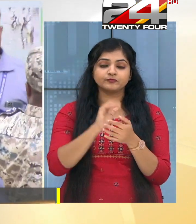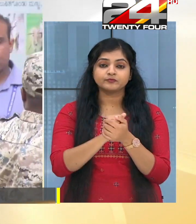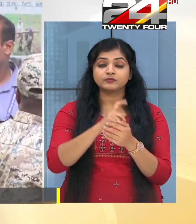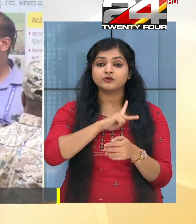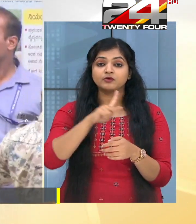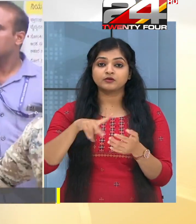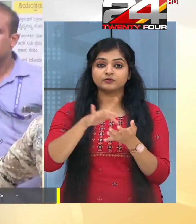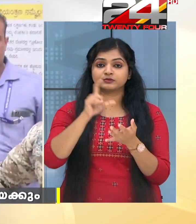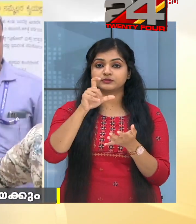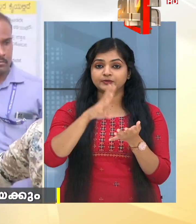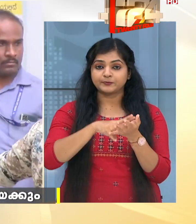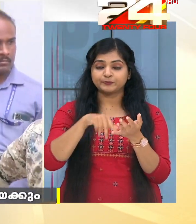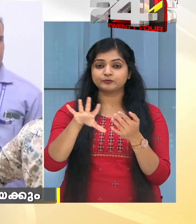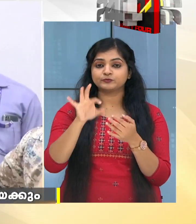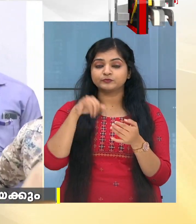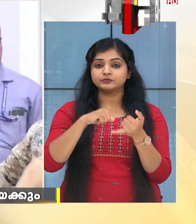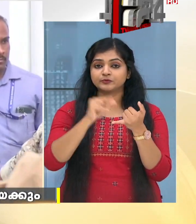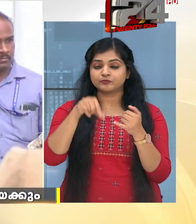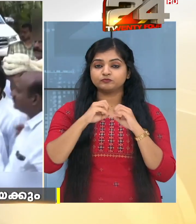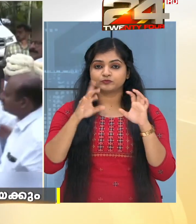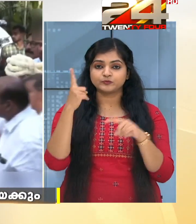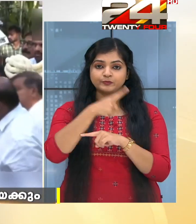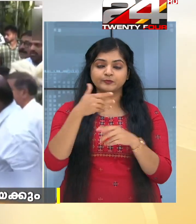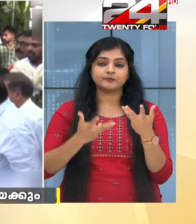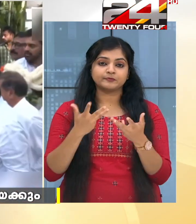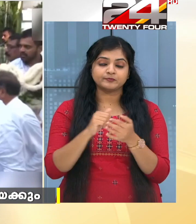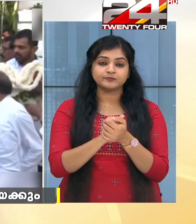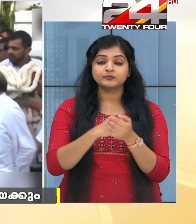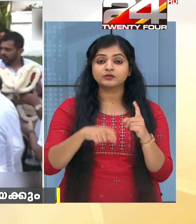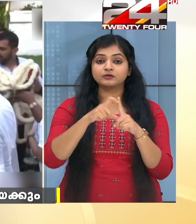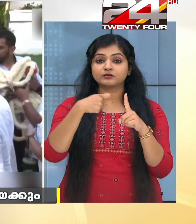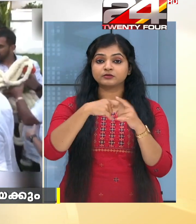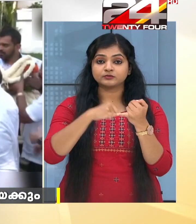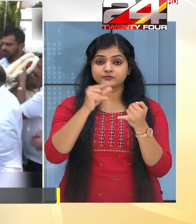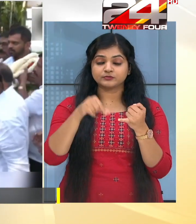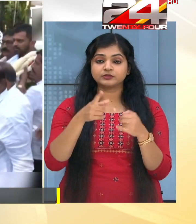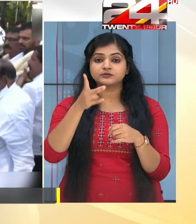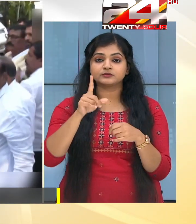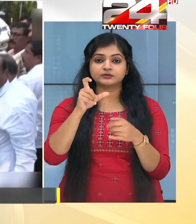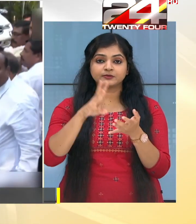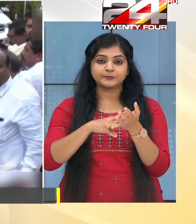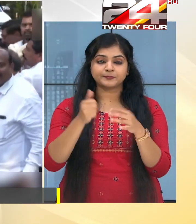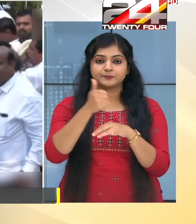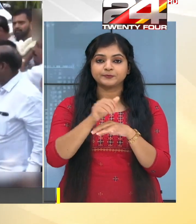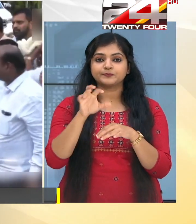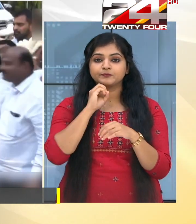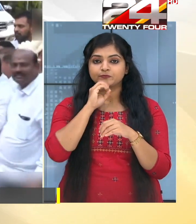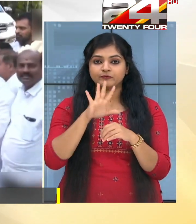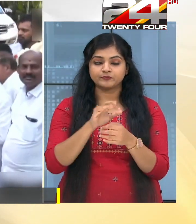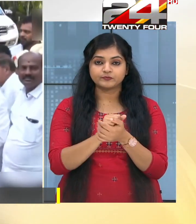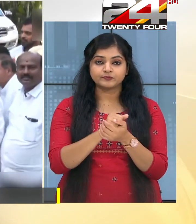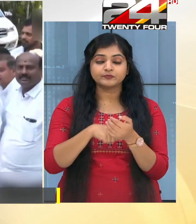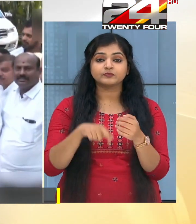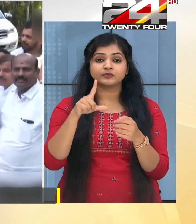മുഖ്യമന്ത്രിയായി സിദ്ധരാമയ്യയെ ഇന്ന് പ്രഖ്യാപിച്ചേക്കും. ഡി കെ ശിവകുമാറിന് ആഭ്യന്തരത്തോടെ ഉപമുഖ്യമന്ത്രി പദമാണ് വാഗ്ദാനം. ലിംഗായത്ത് നേതാവ് എം